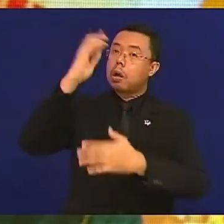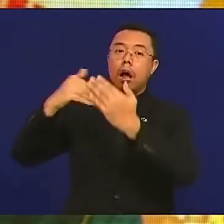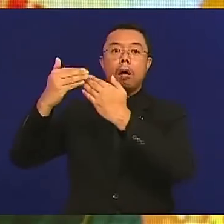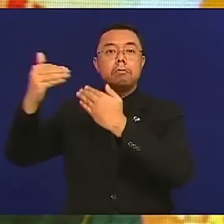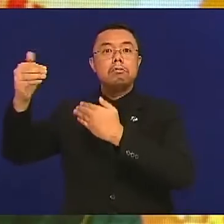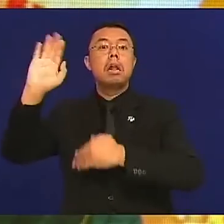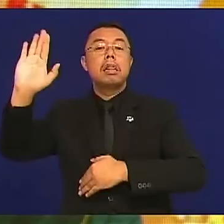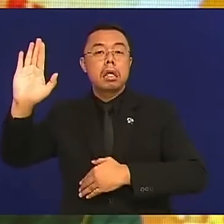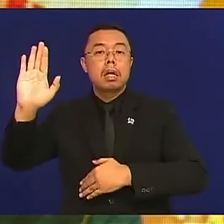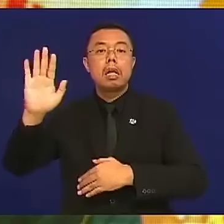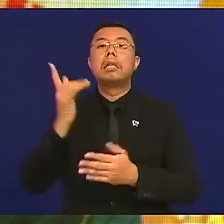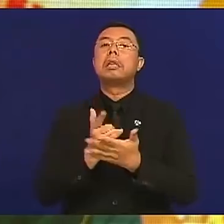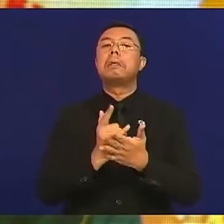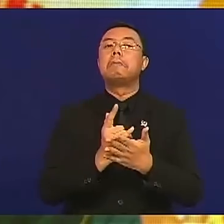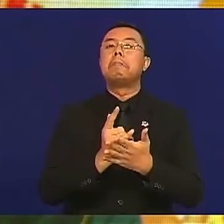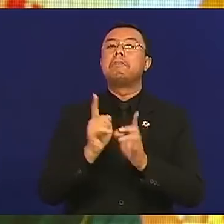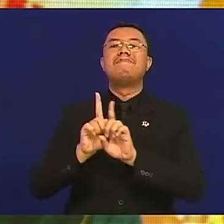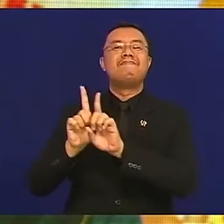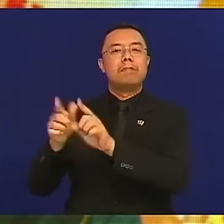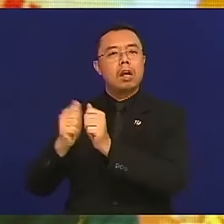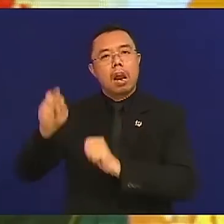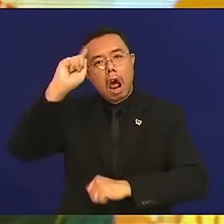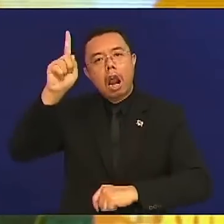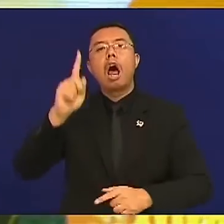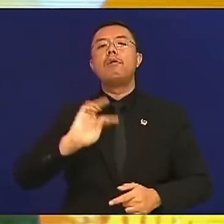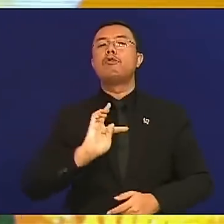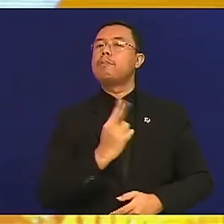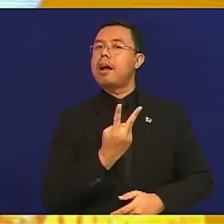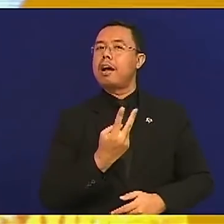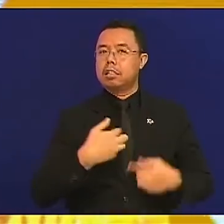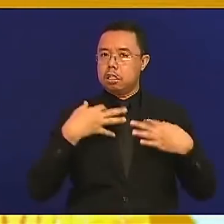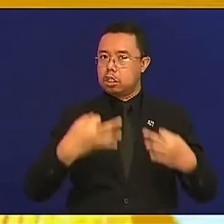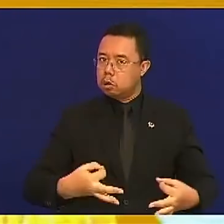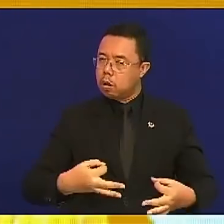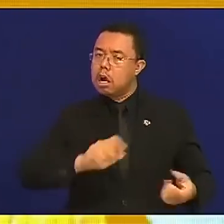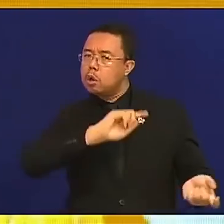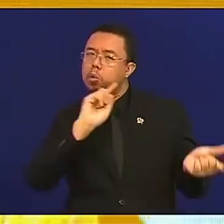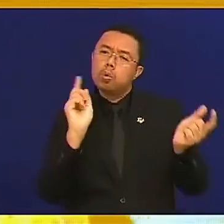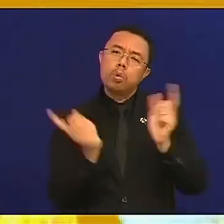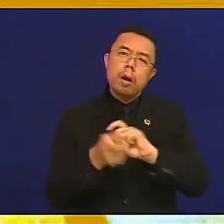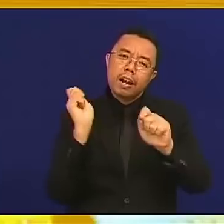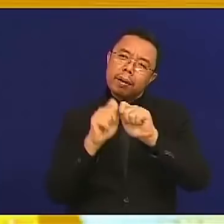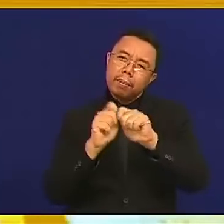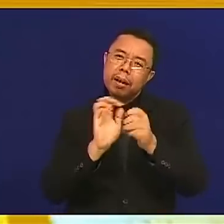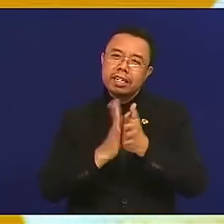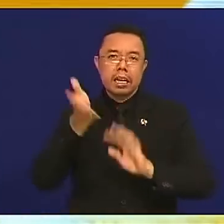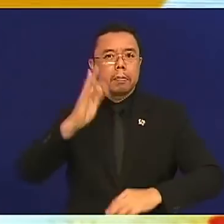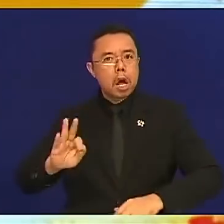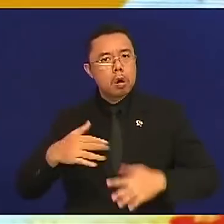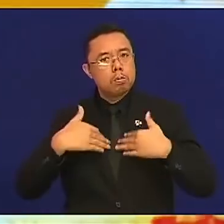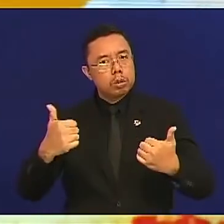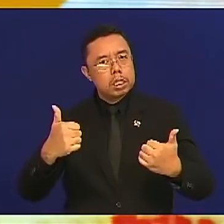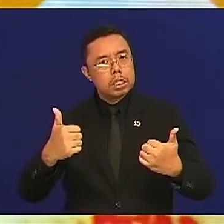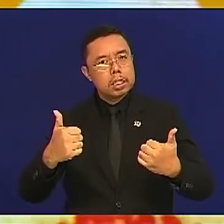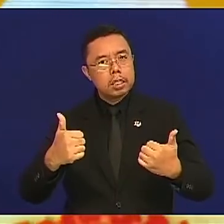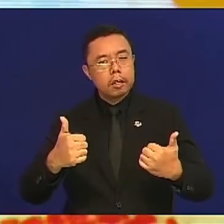nanti. Tetapi untuk menjadi sekutu Allah harus dirubah jiwanya, diubah, dibaharui,